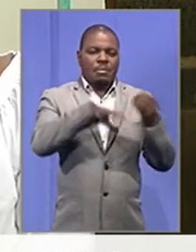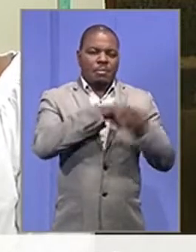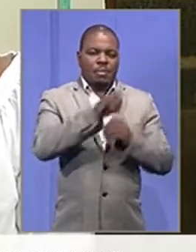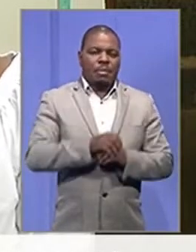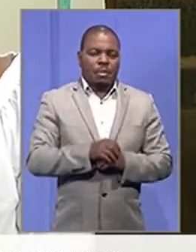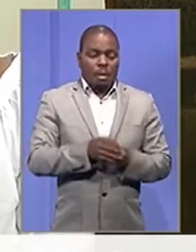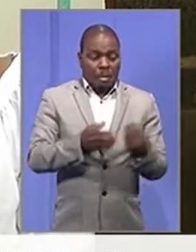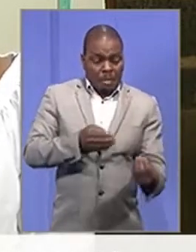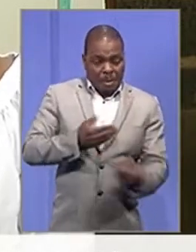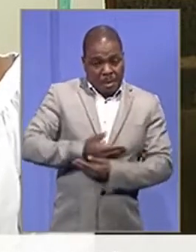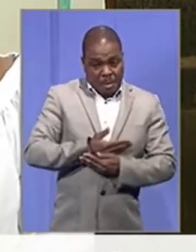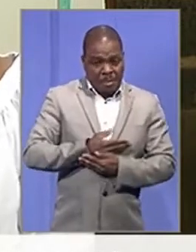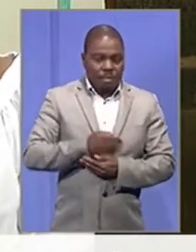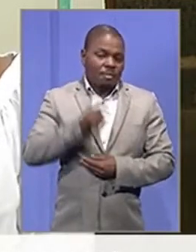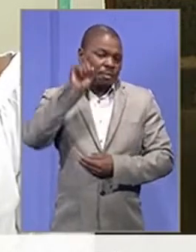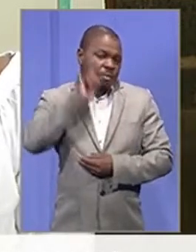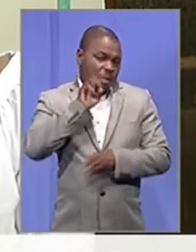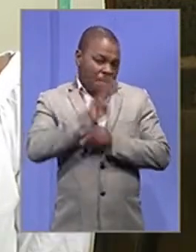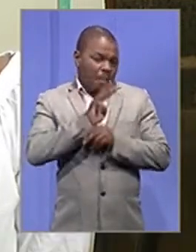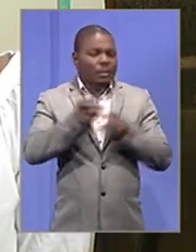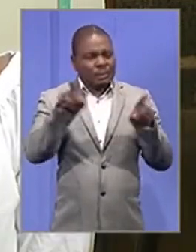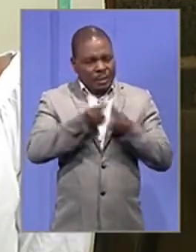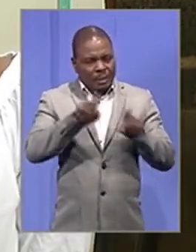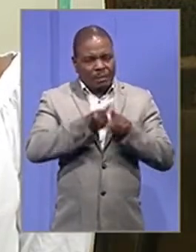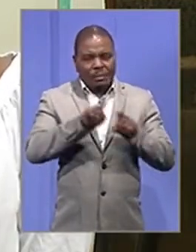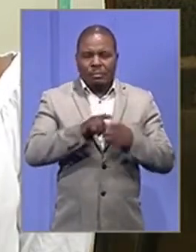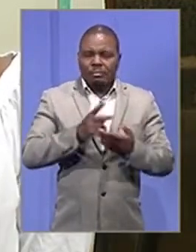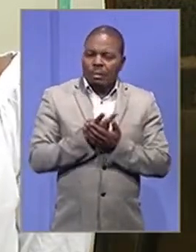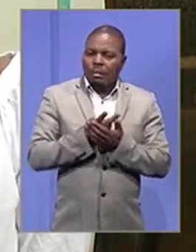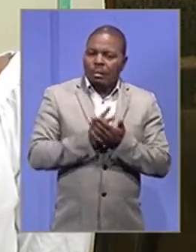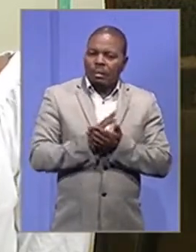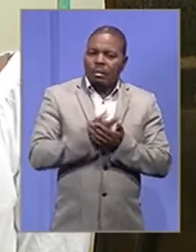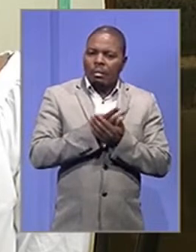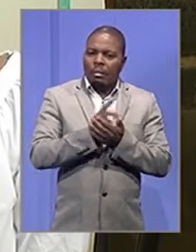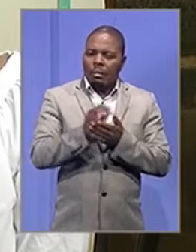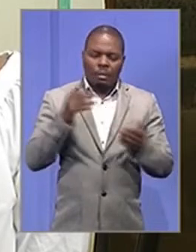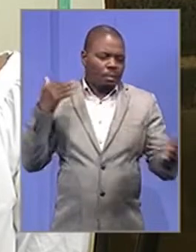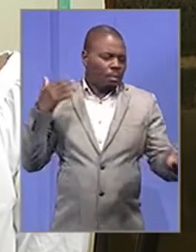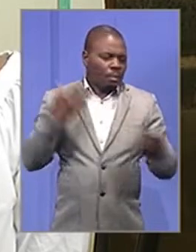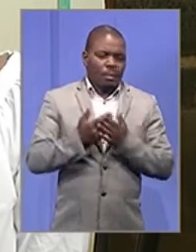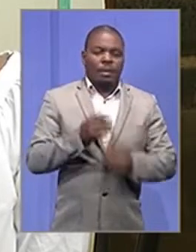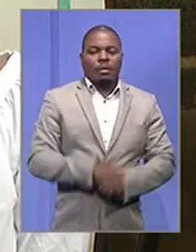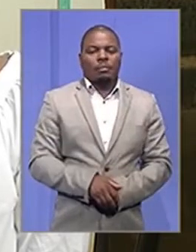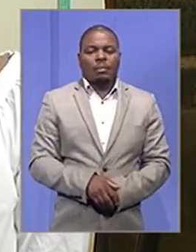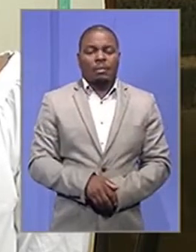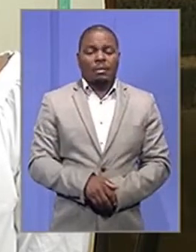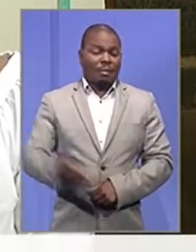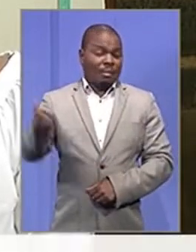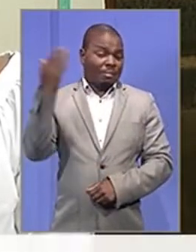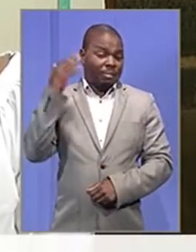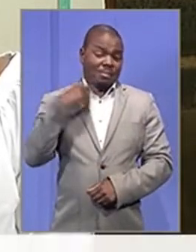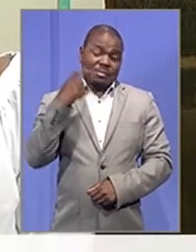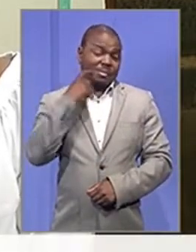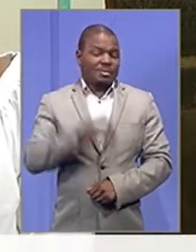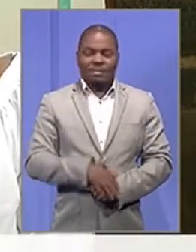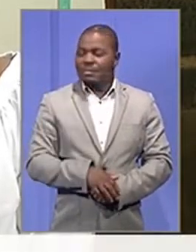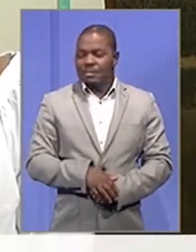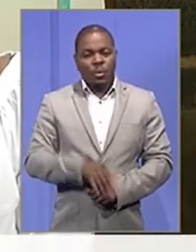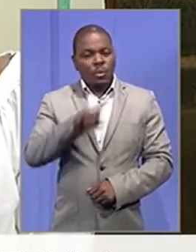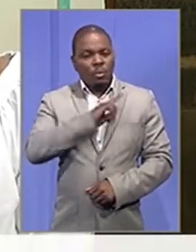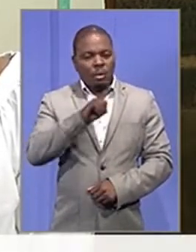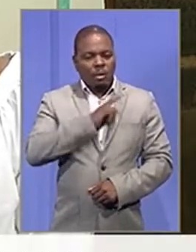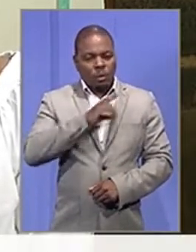diwela. Impilo bese ihlangahlangene. Go be go se bonolo ka ge bjalo e šetše le mengwaga morwedi ka